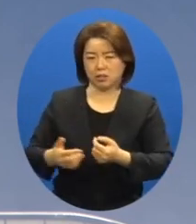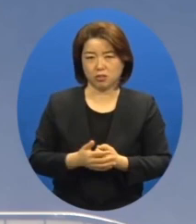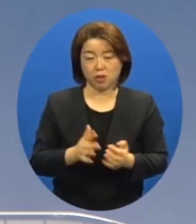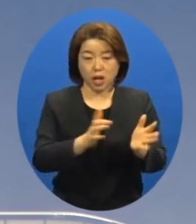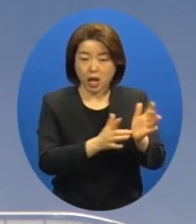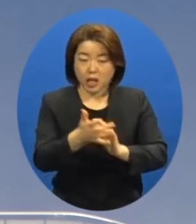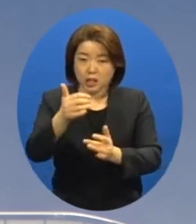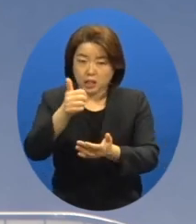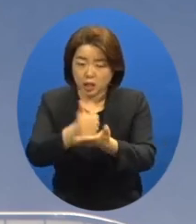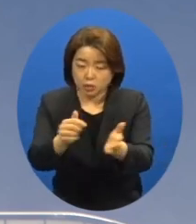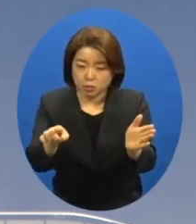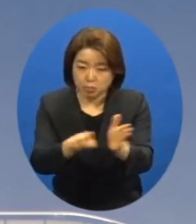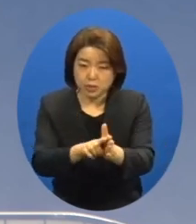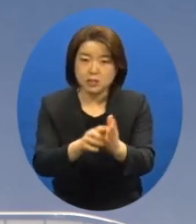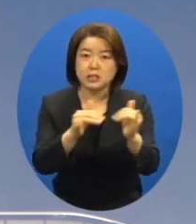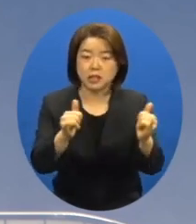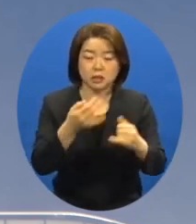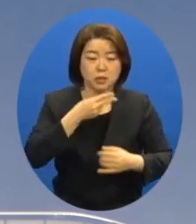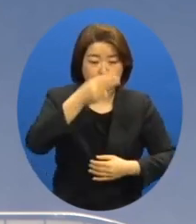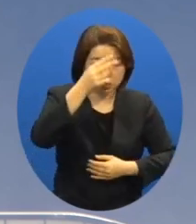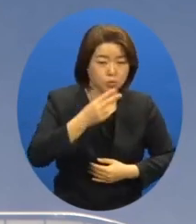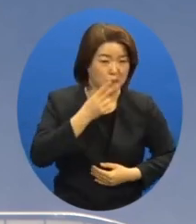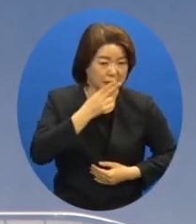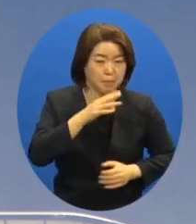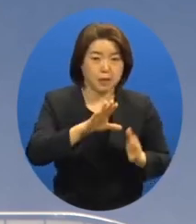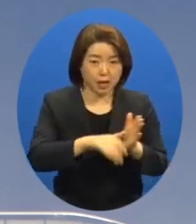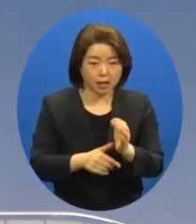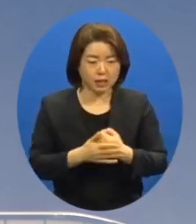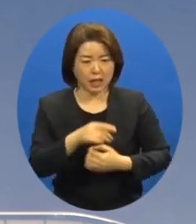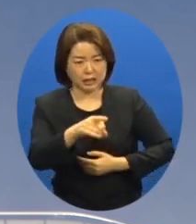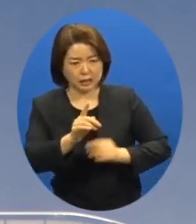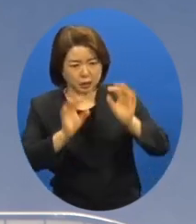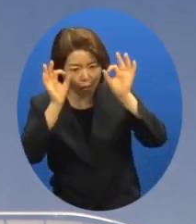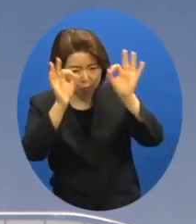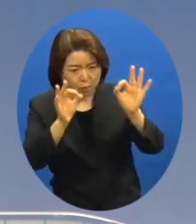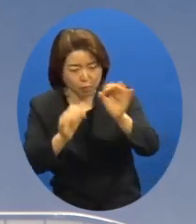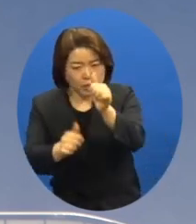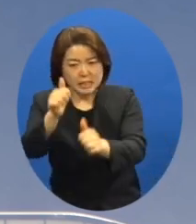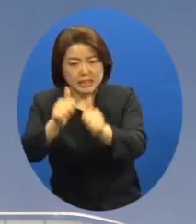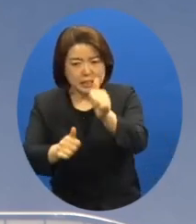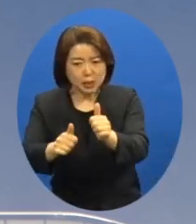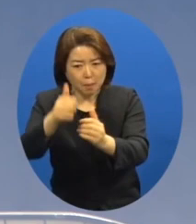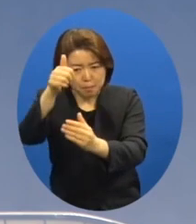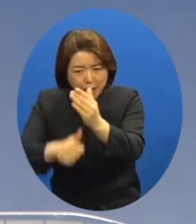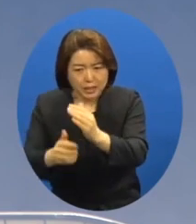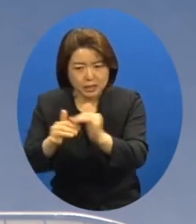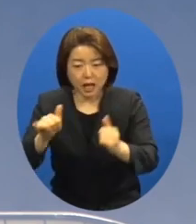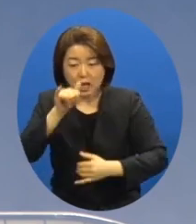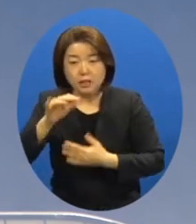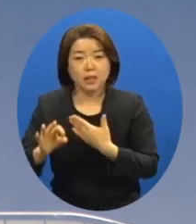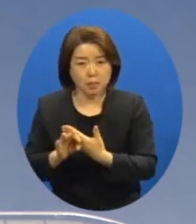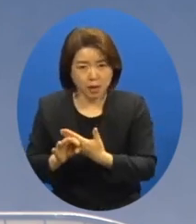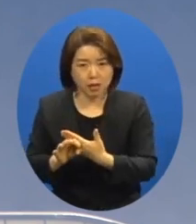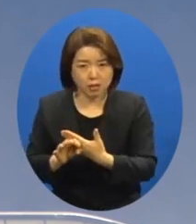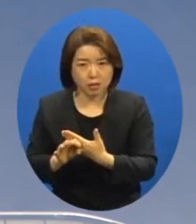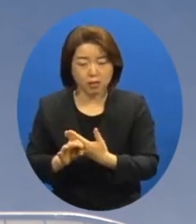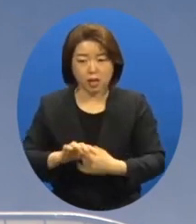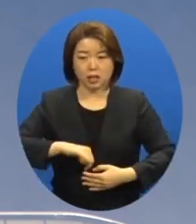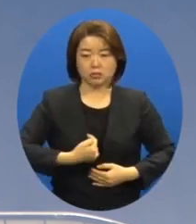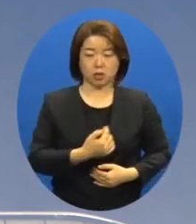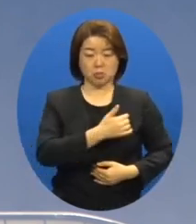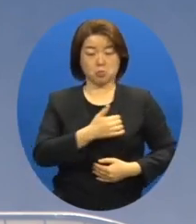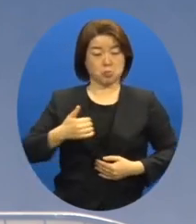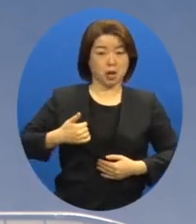예수 믿는 사람이 술, 담배를 할 때 그것을 보고 시험 드는 사람이 있다면 그는 자기는